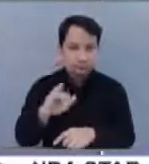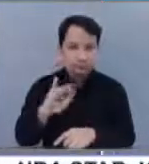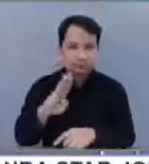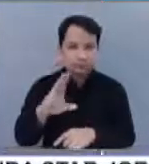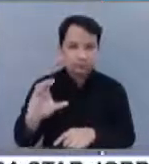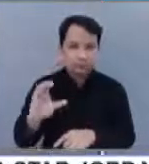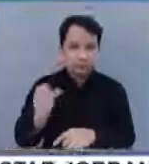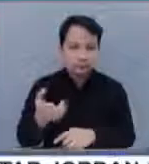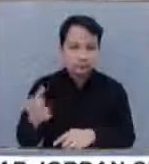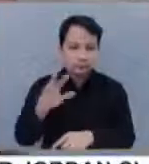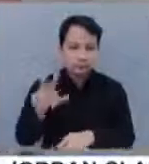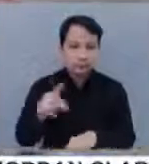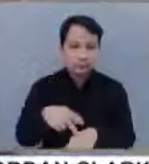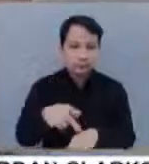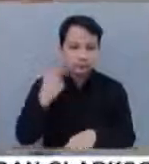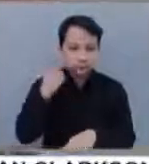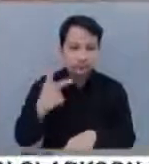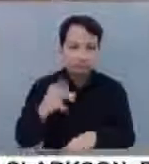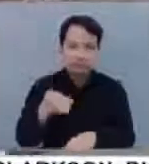Kurt.